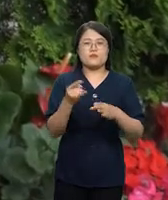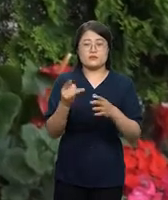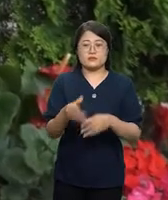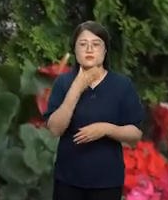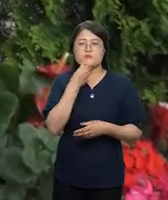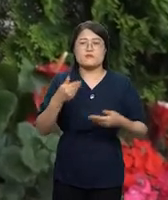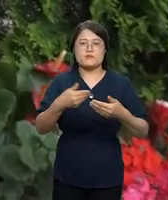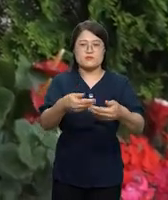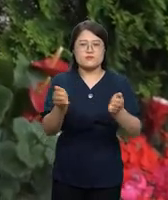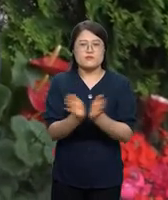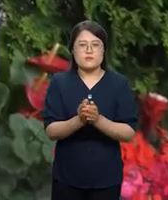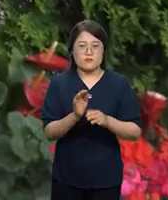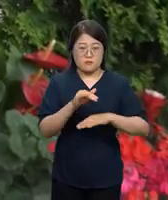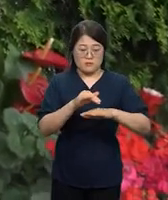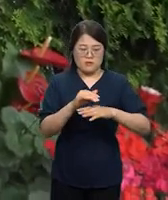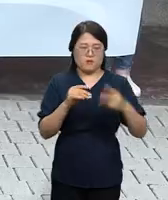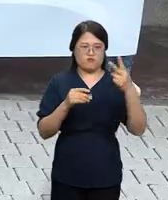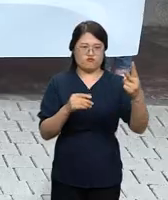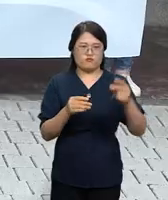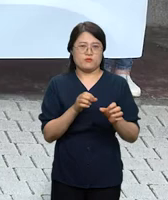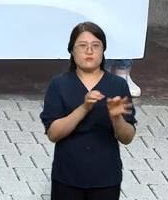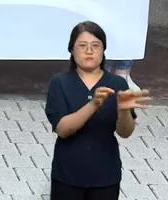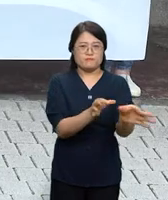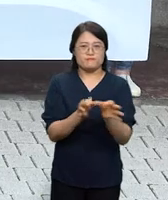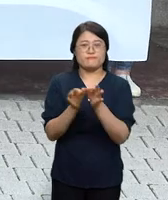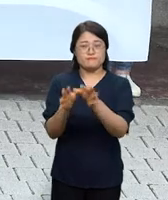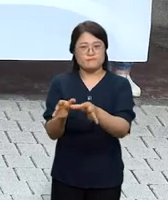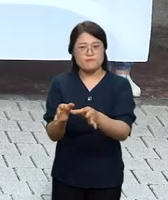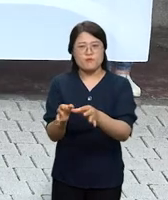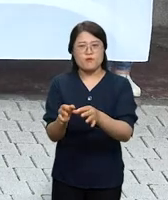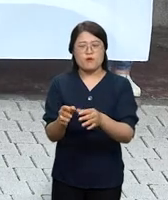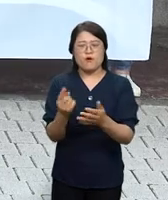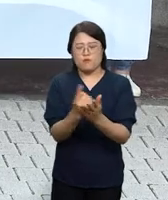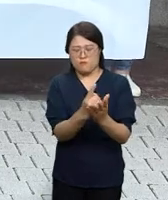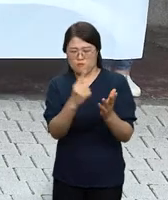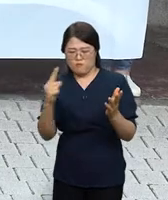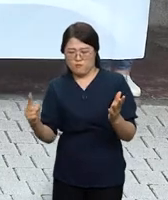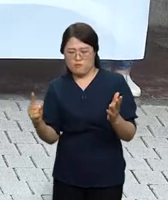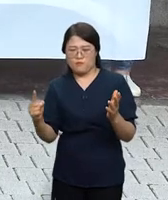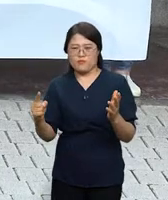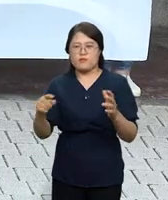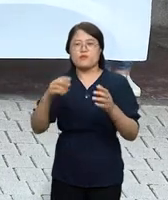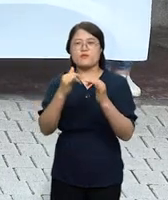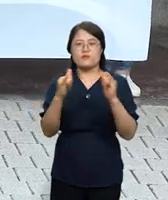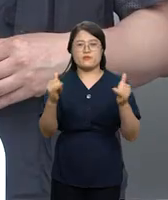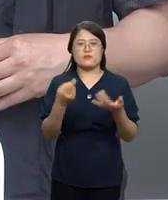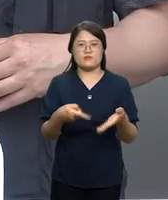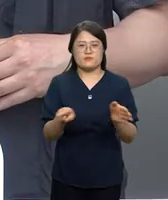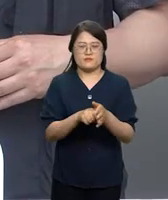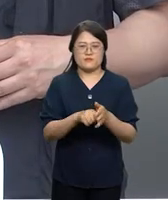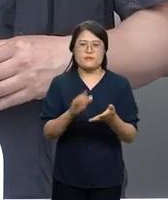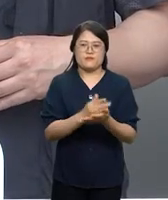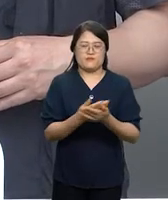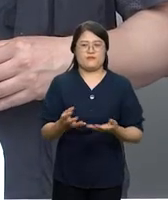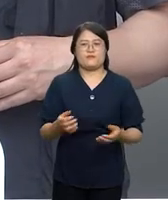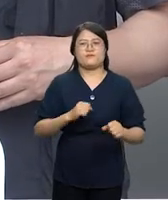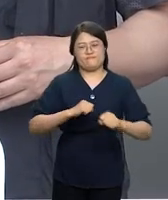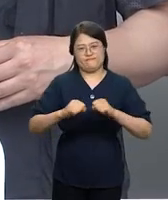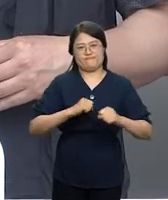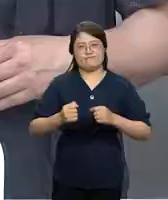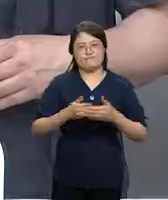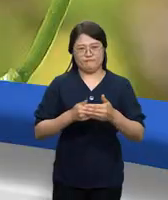의왕시 복지단체에 차량 두 대를 기증해 소외된 이웃들의 발이 되도록 나눔 활동을 이어가고 있습니다.